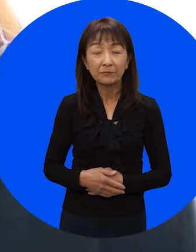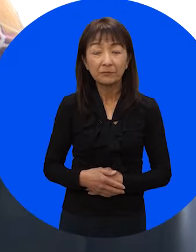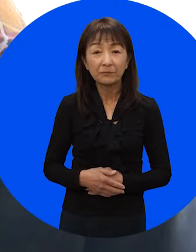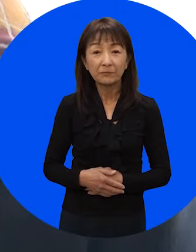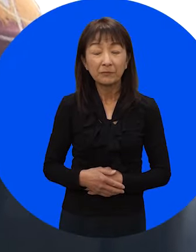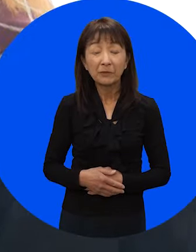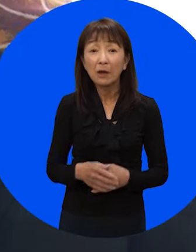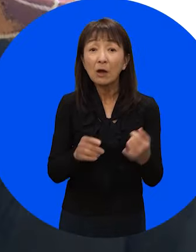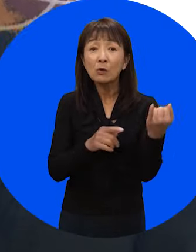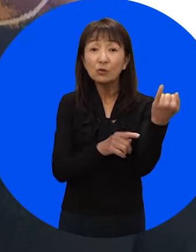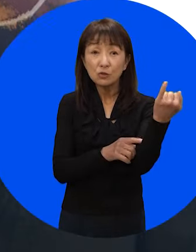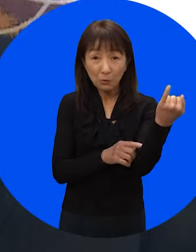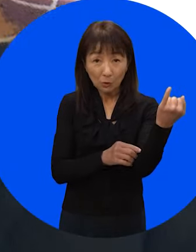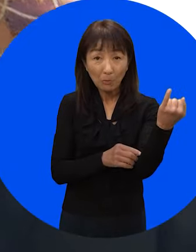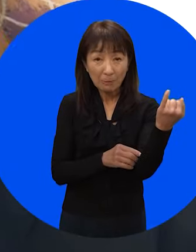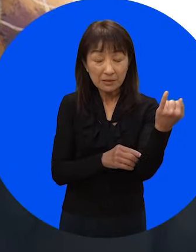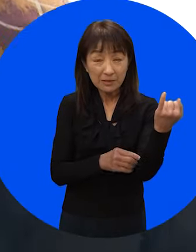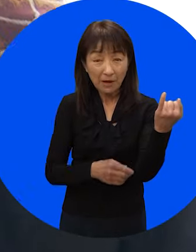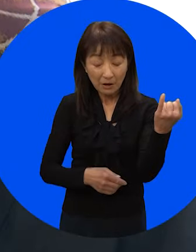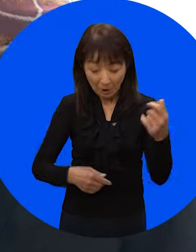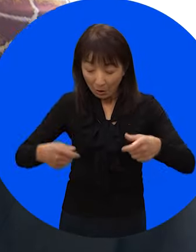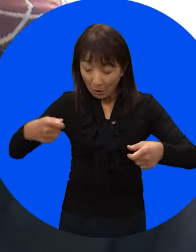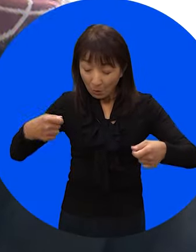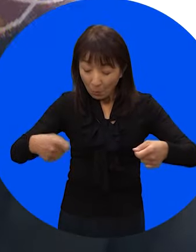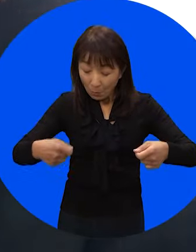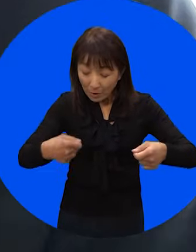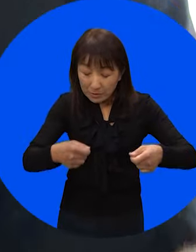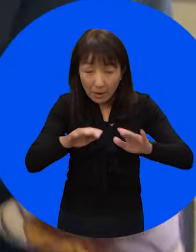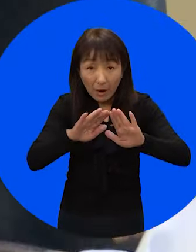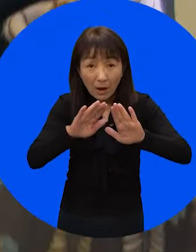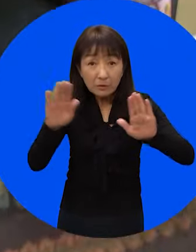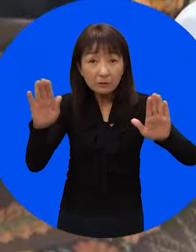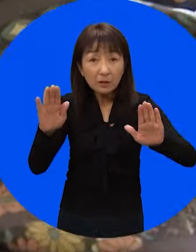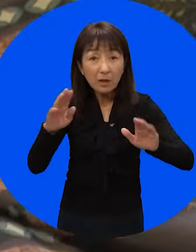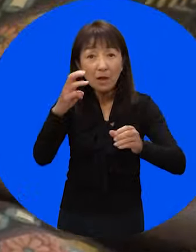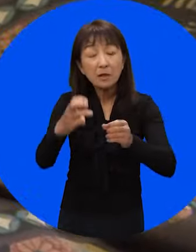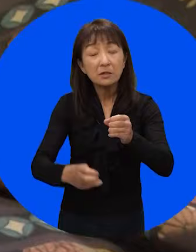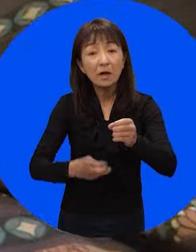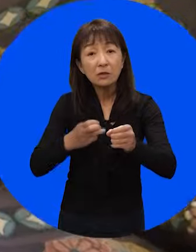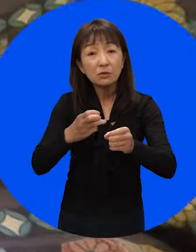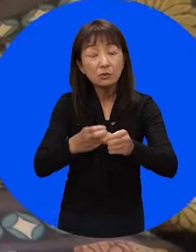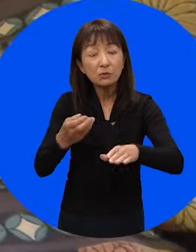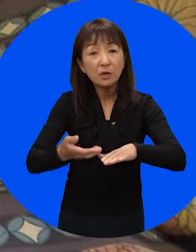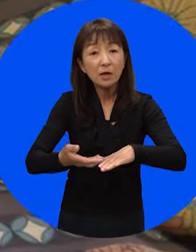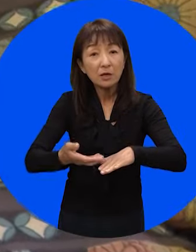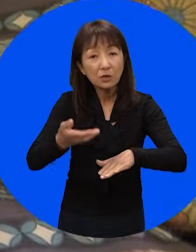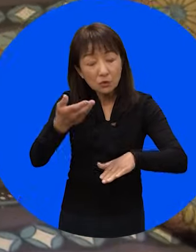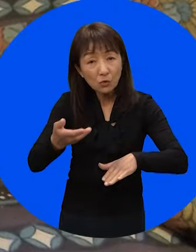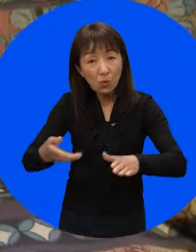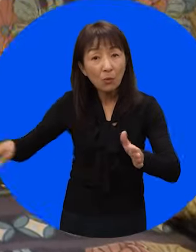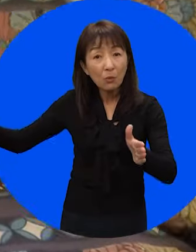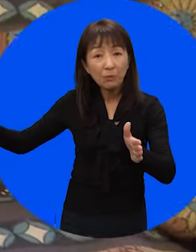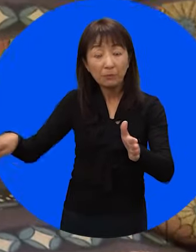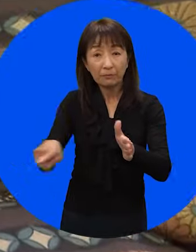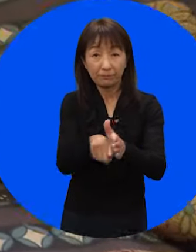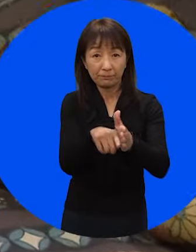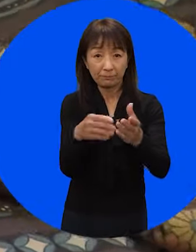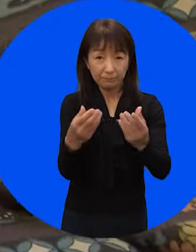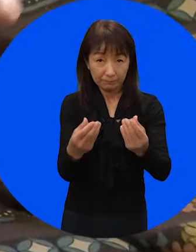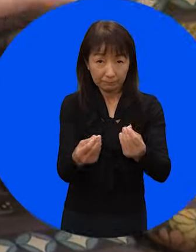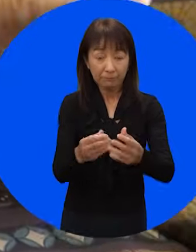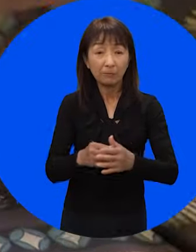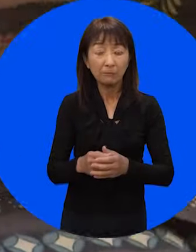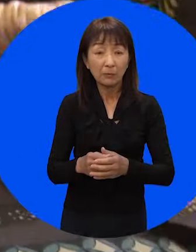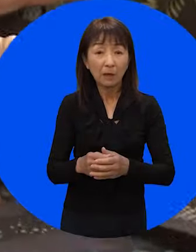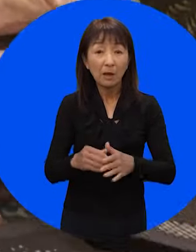藤本真美さん、和裁の道に入られて30年以上が経ちました。現在は